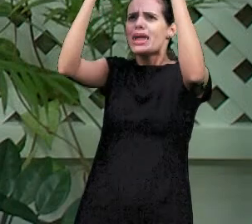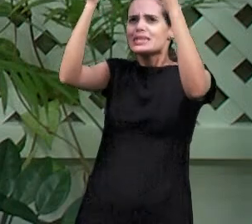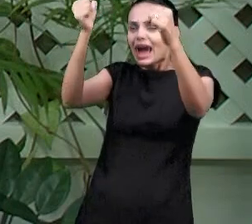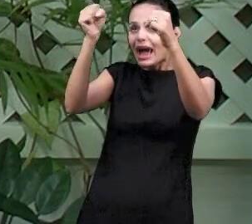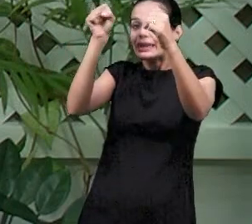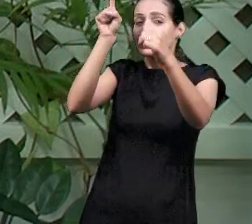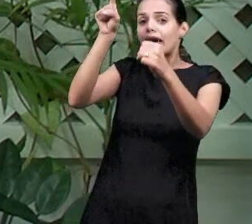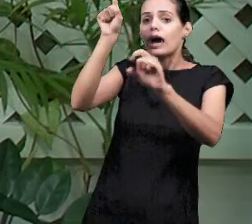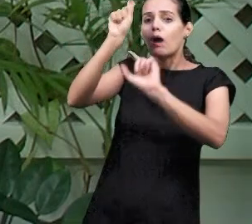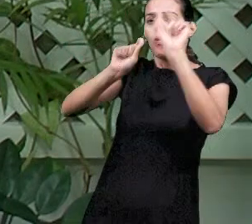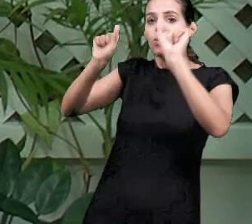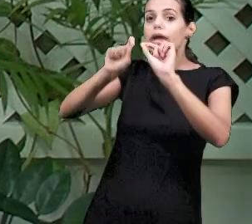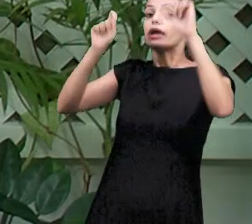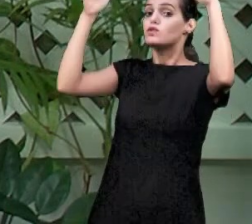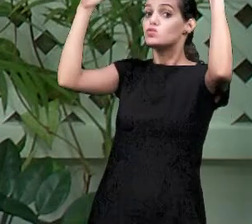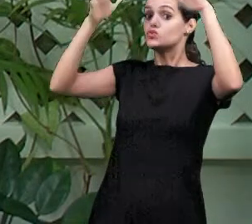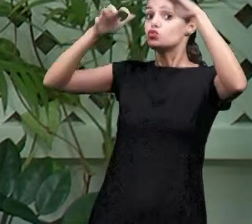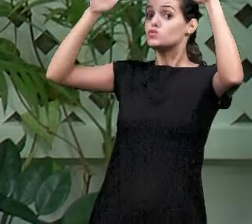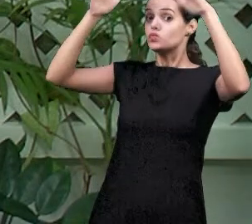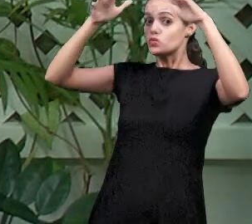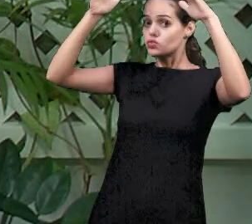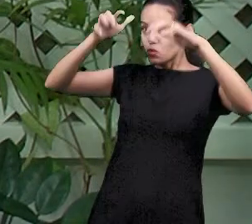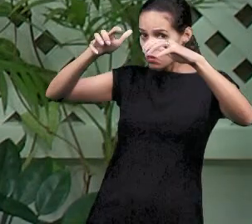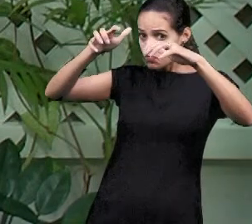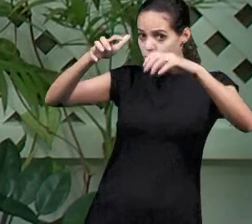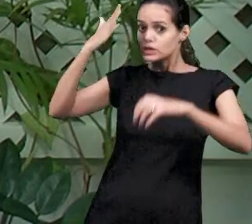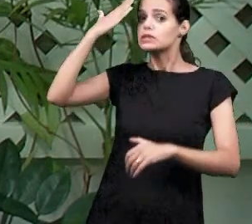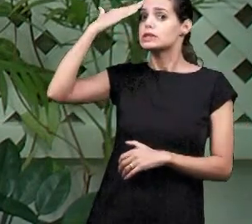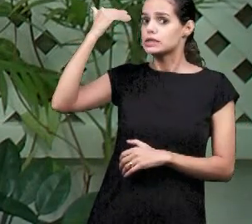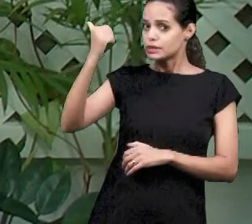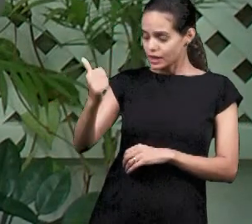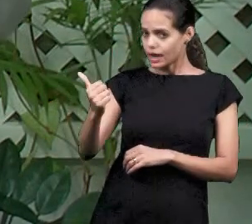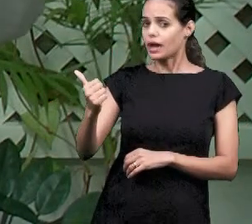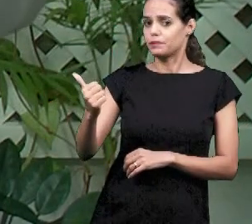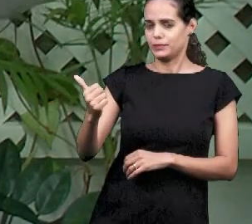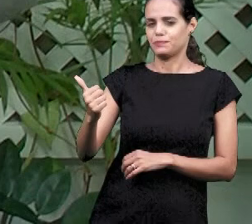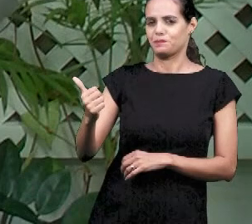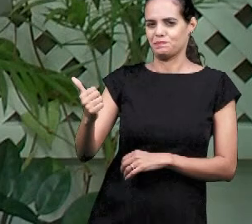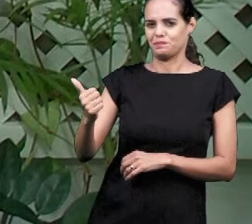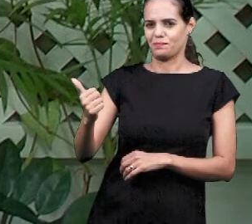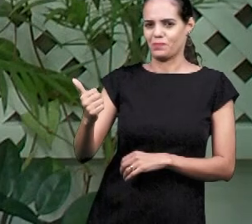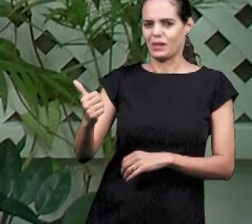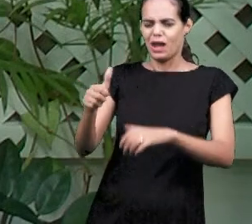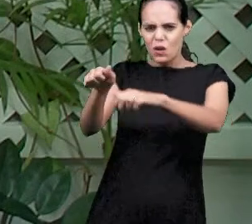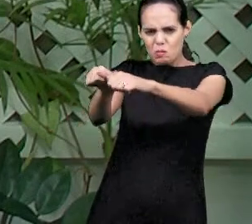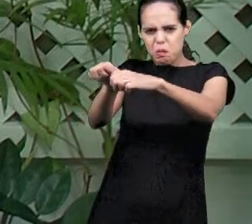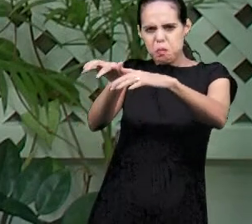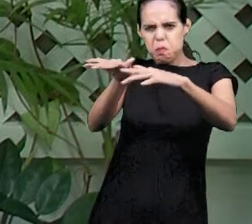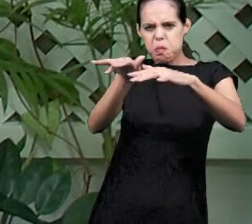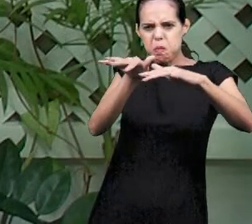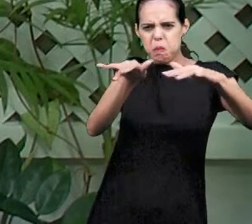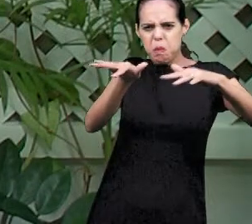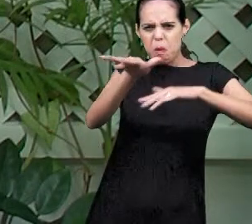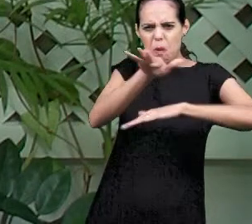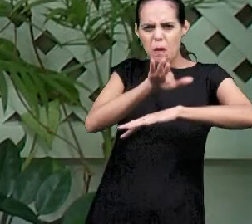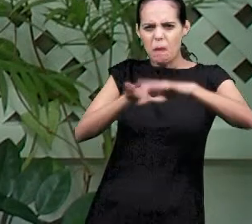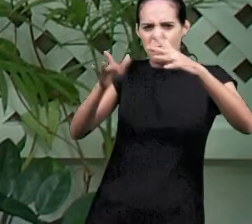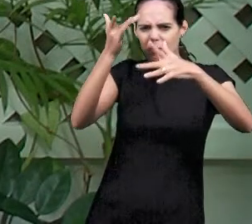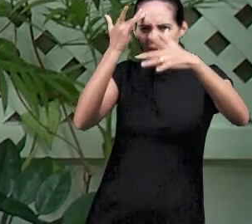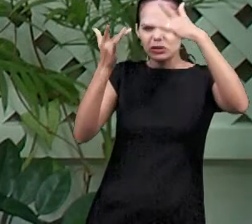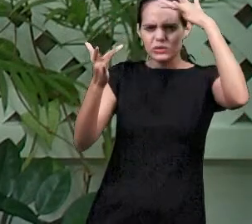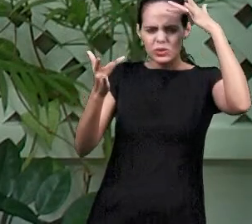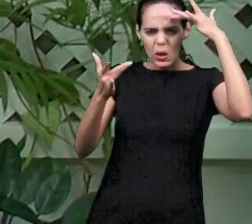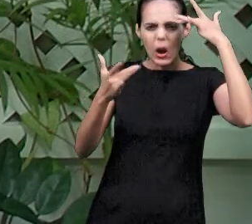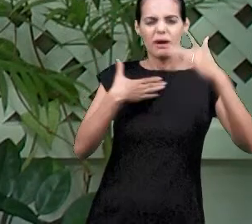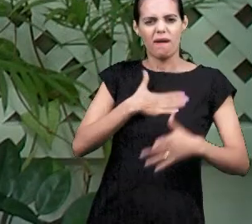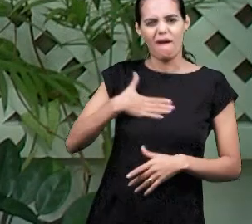faits actuels, dans les signes. Le problème, c'est le fait de ne pas observer les signes. Jésus a toujours